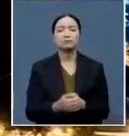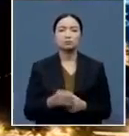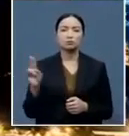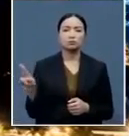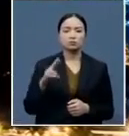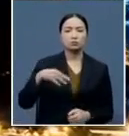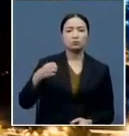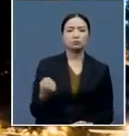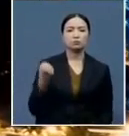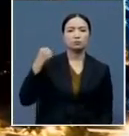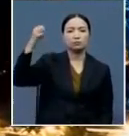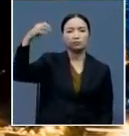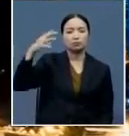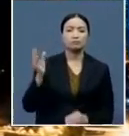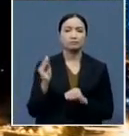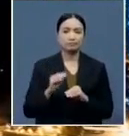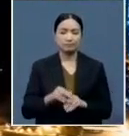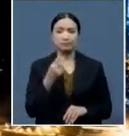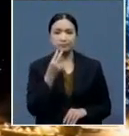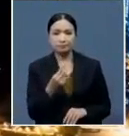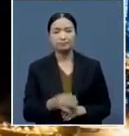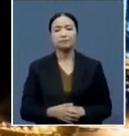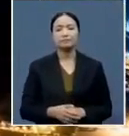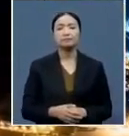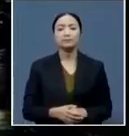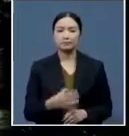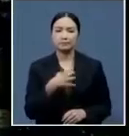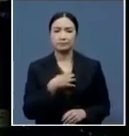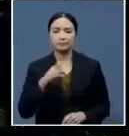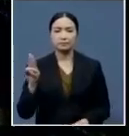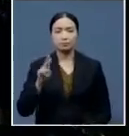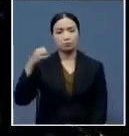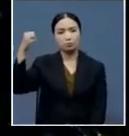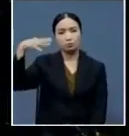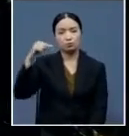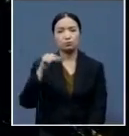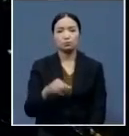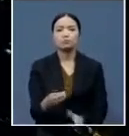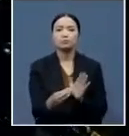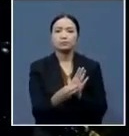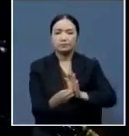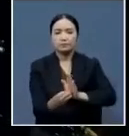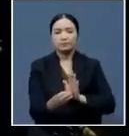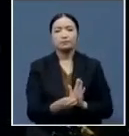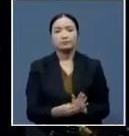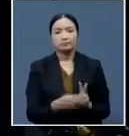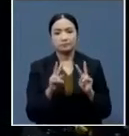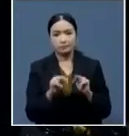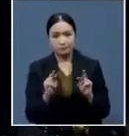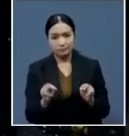พลังงานไฟฟ้ามากขึ้นเห็นได้จากค่าพลังความต้องการการใช้ไฟฟ้าสูงสุดในพื้นที่ที่กรุงเทพมหานคร